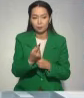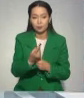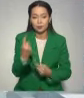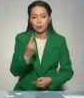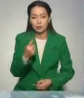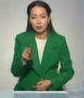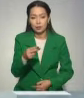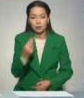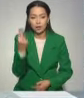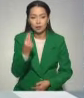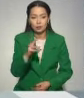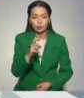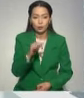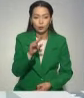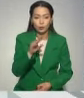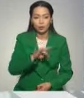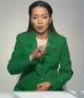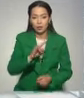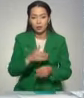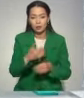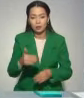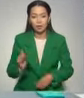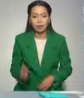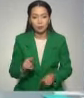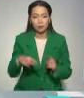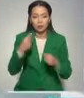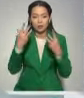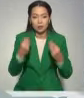стервотерсанда Астана Пхукет рейсы компания